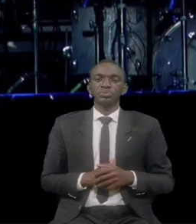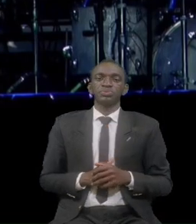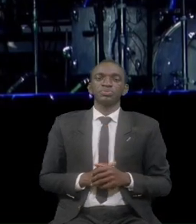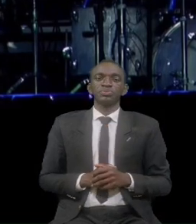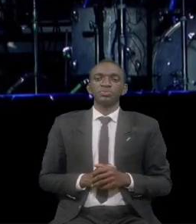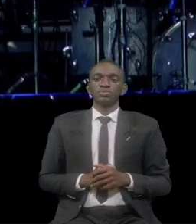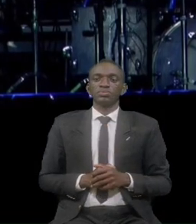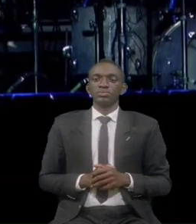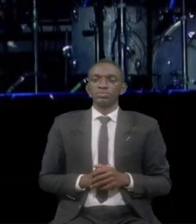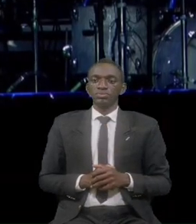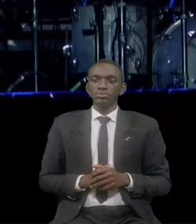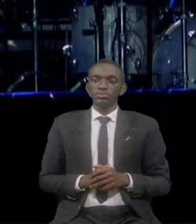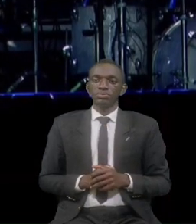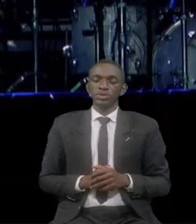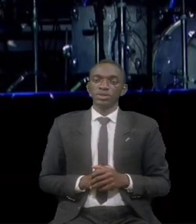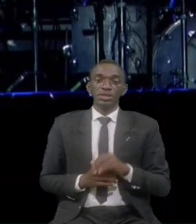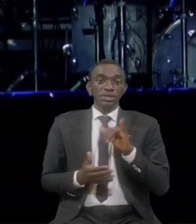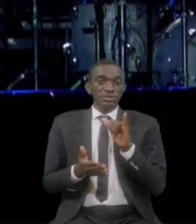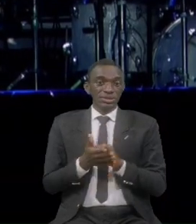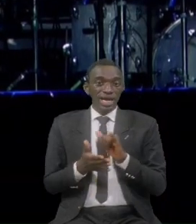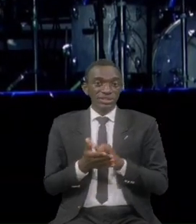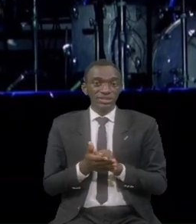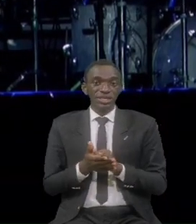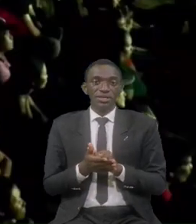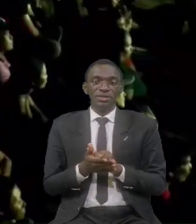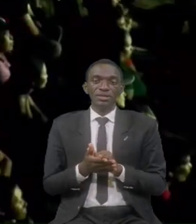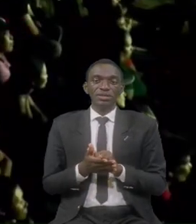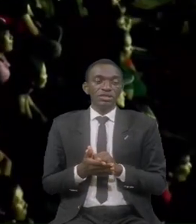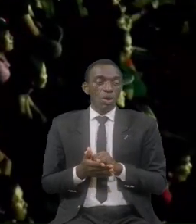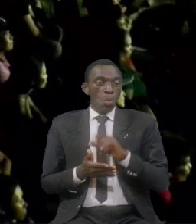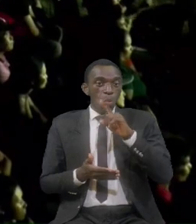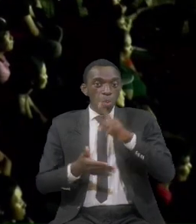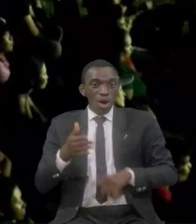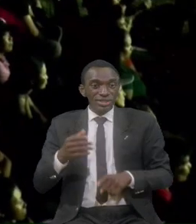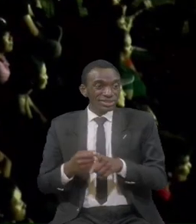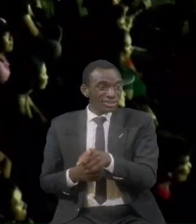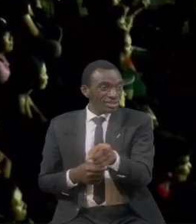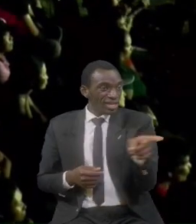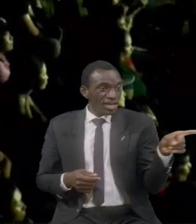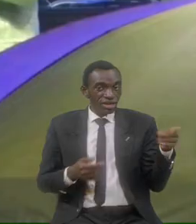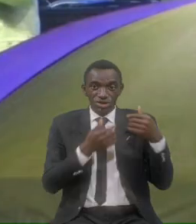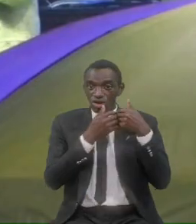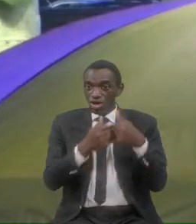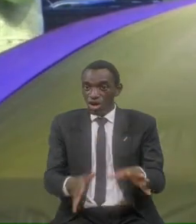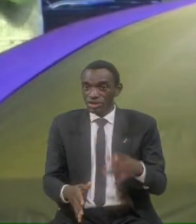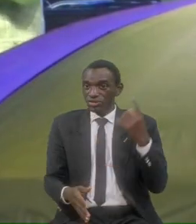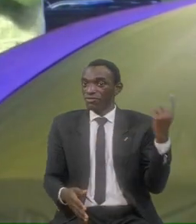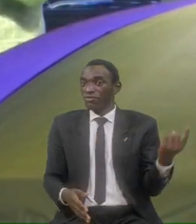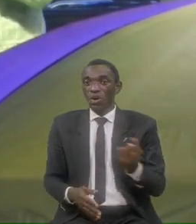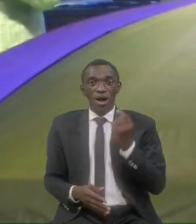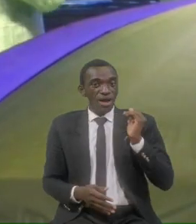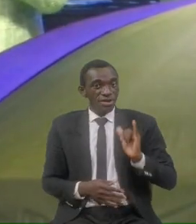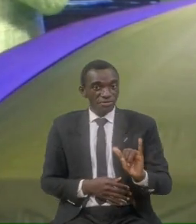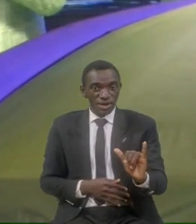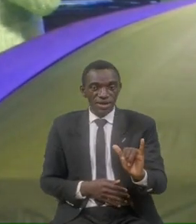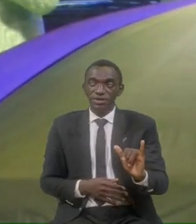gimuan ako sa kabutan. That what they lost forever. nawala ang tusangtod. He now